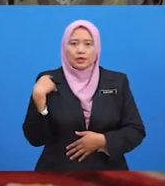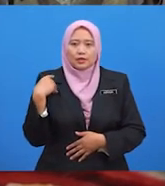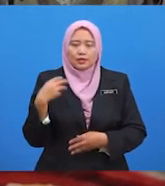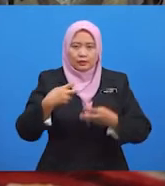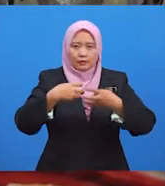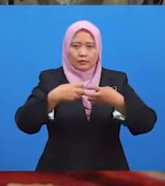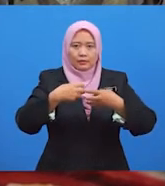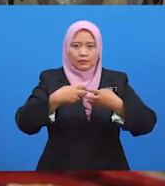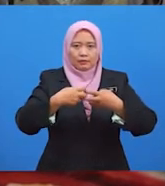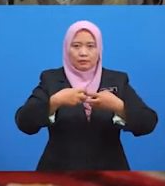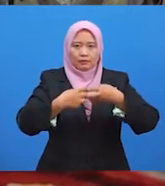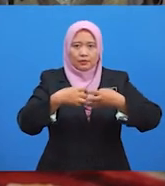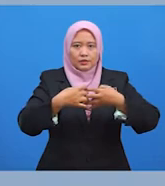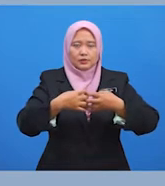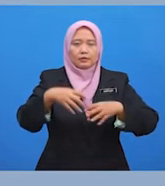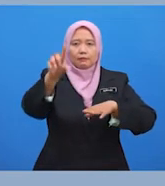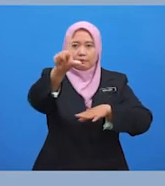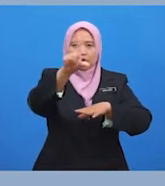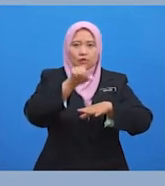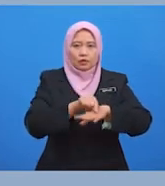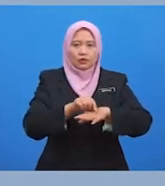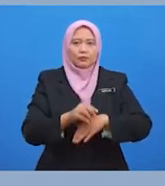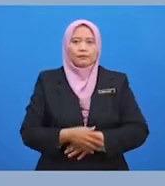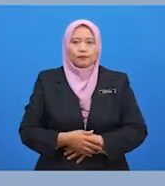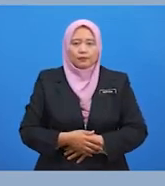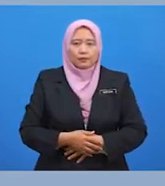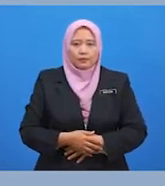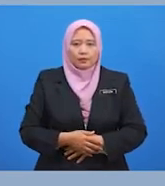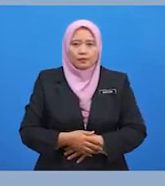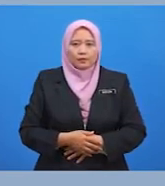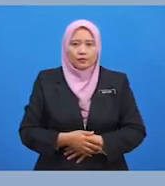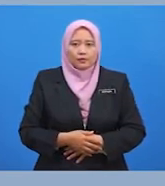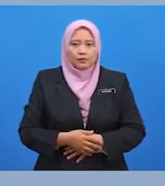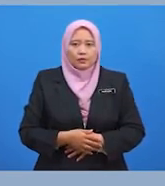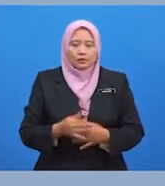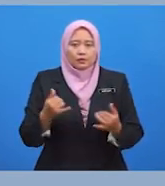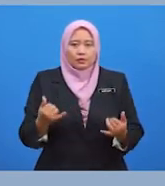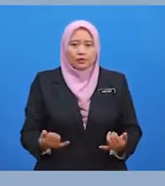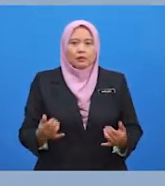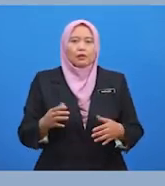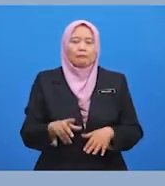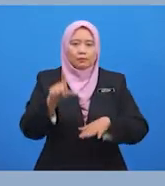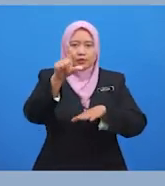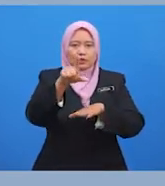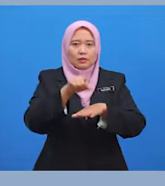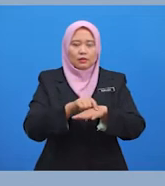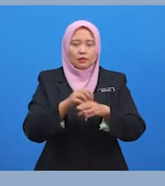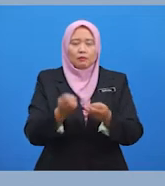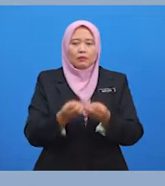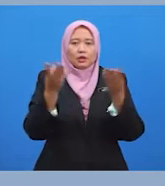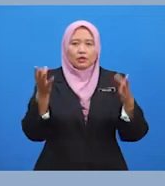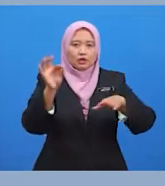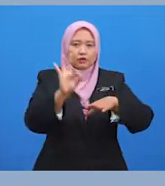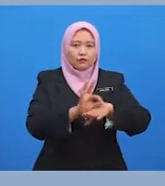mencetak rekaan button bash. Jenis pencetak yang digunakan adalah pencetak pelbagai fungsi. Pencetak